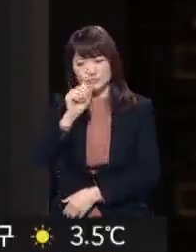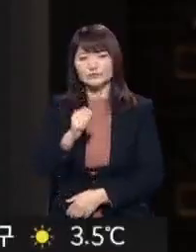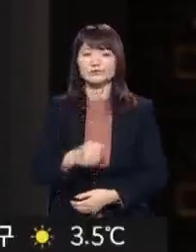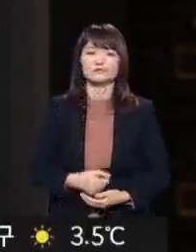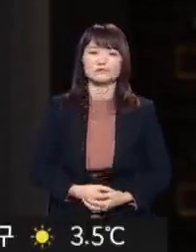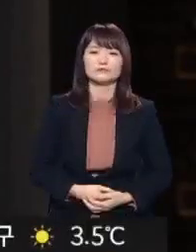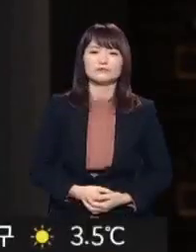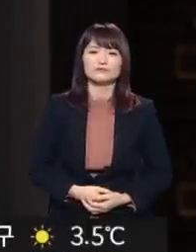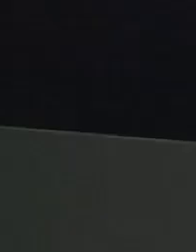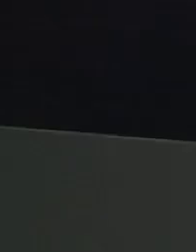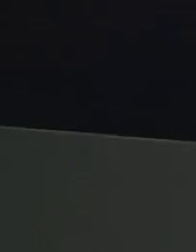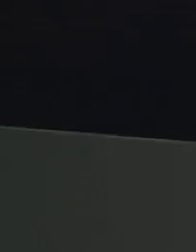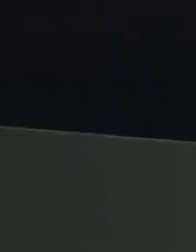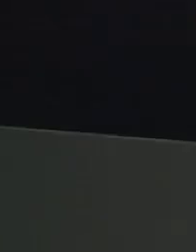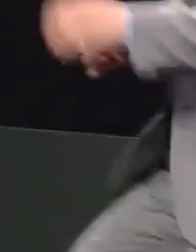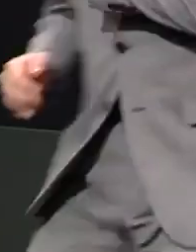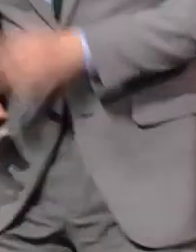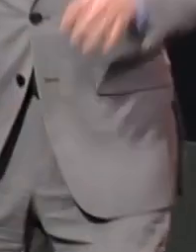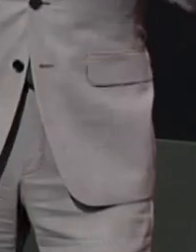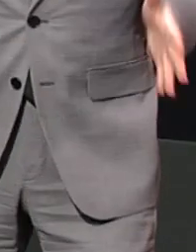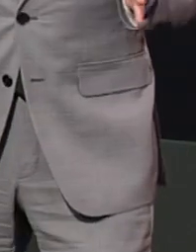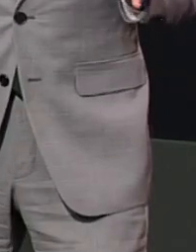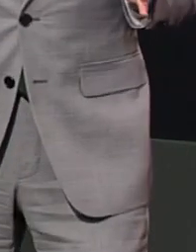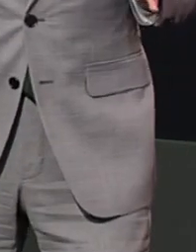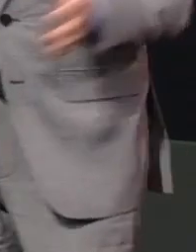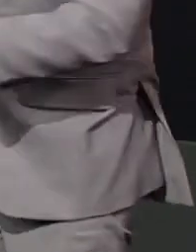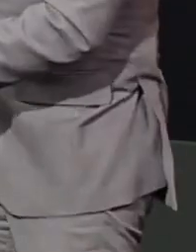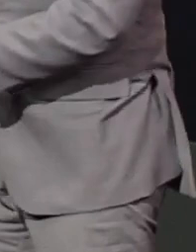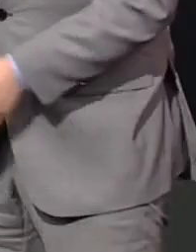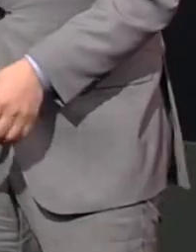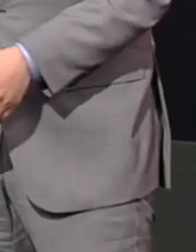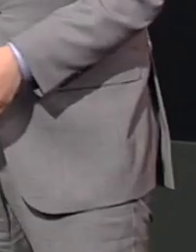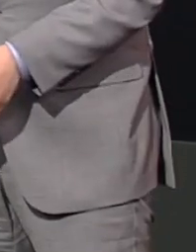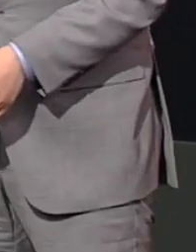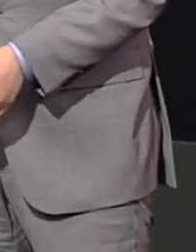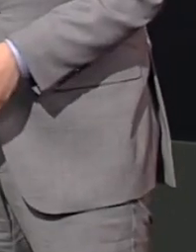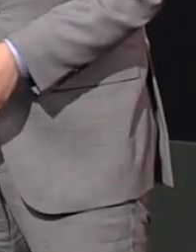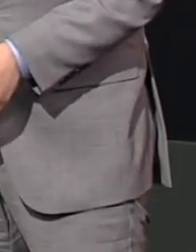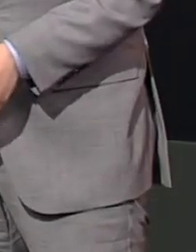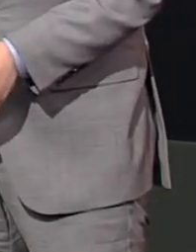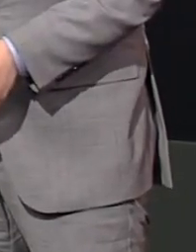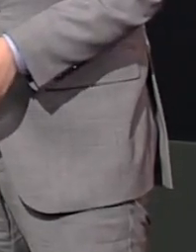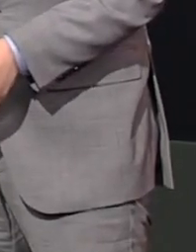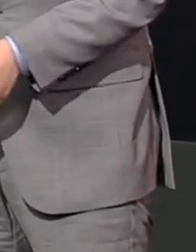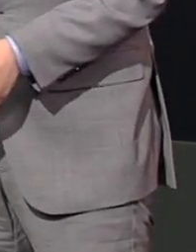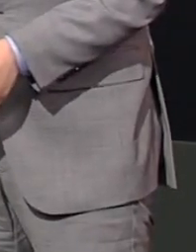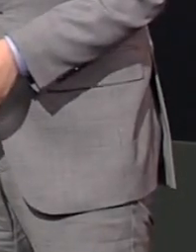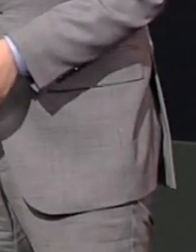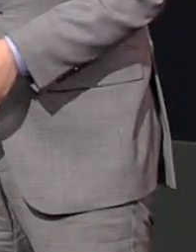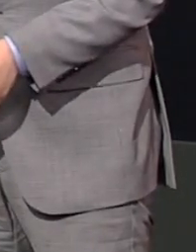사건 이렇게 정리하고요 아직 안 끝났습니다 이거 눌러주세요